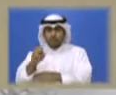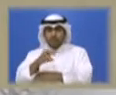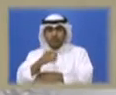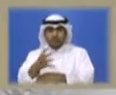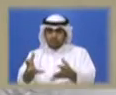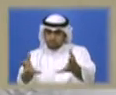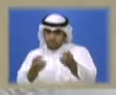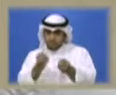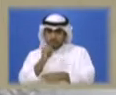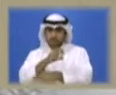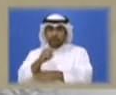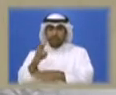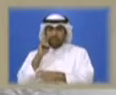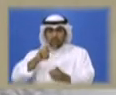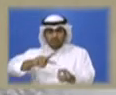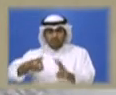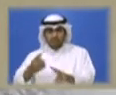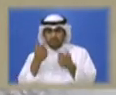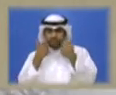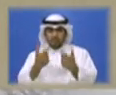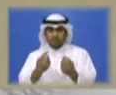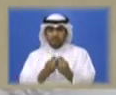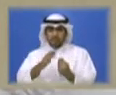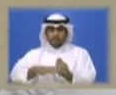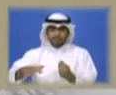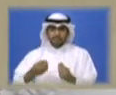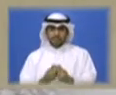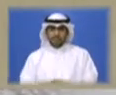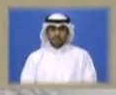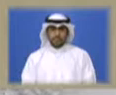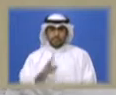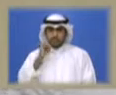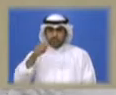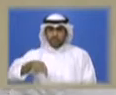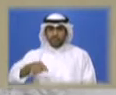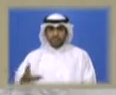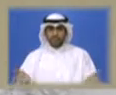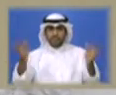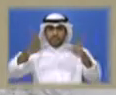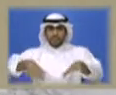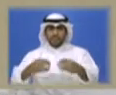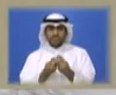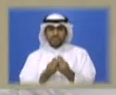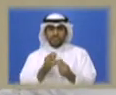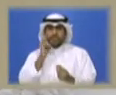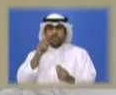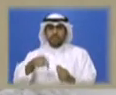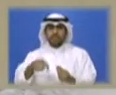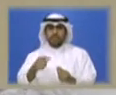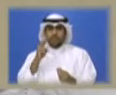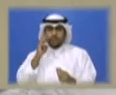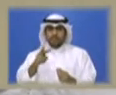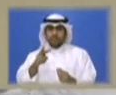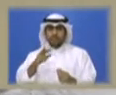والاهتمام في التغيرات هذه اللي تحدث عند الطفل. فبالتالي هناك زيادة في اللجوء